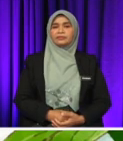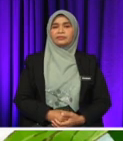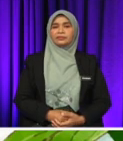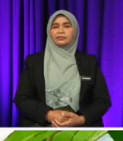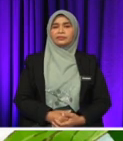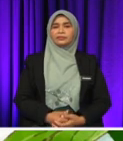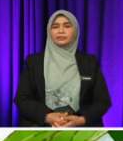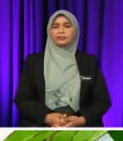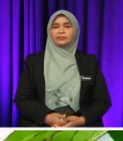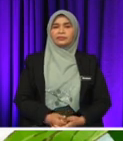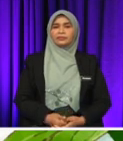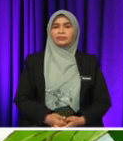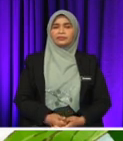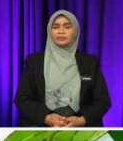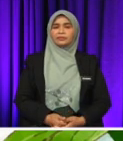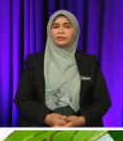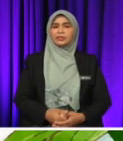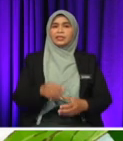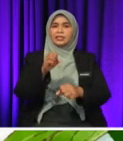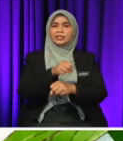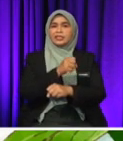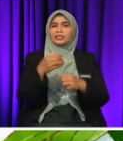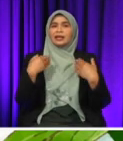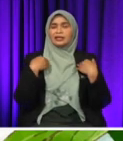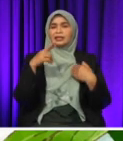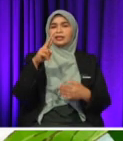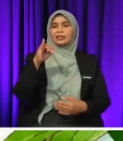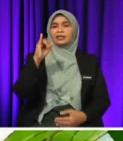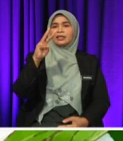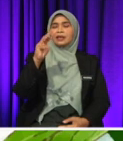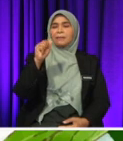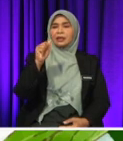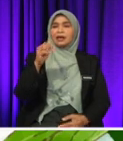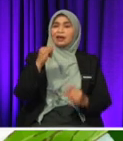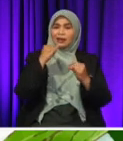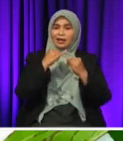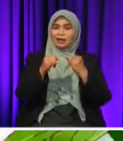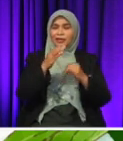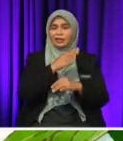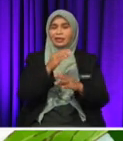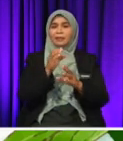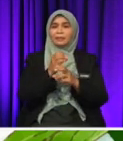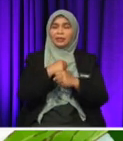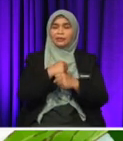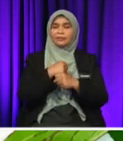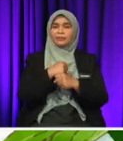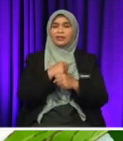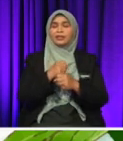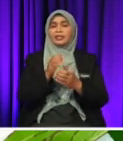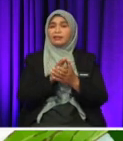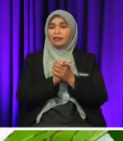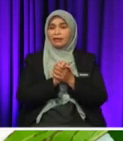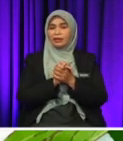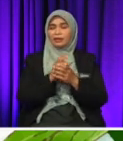saya cegu sajak juga ada rima akhir dan bentuk bagus tanya diucapkan kepada murid-murid dan